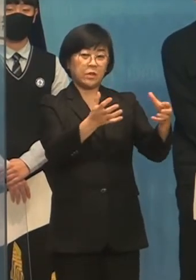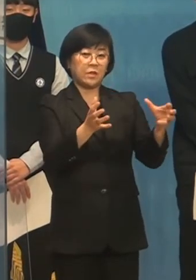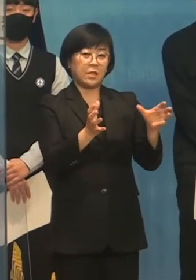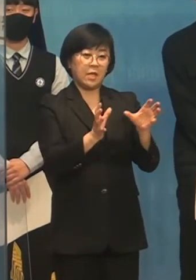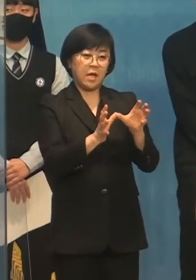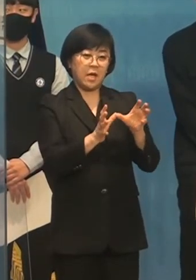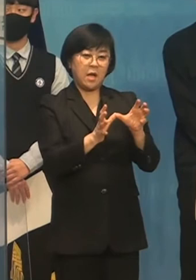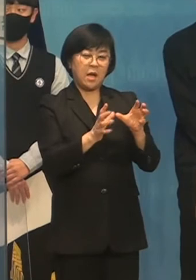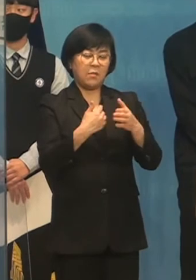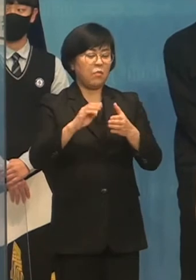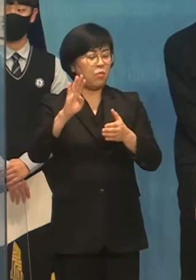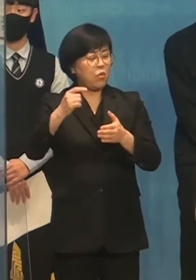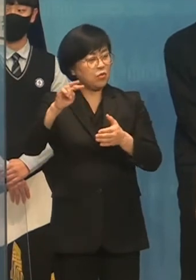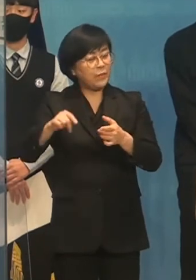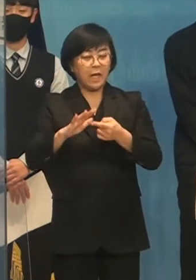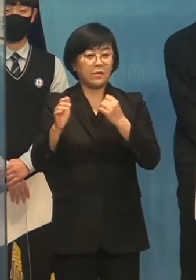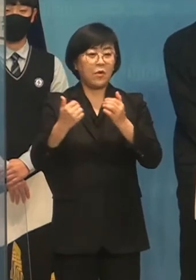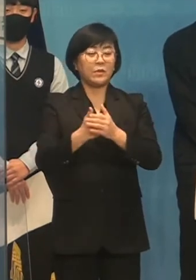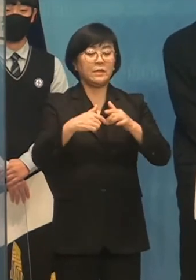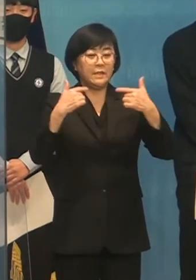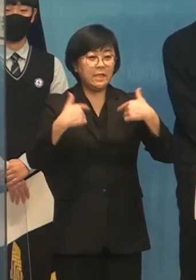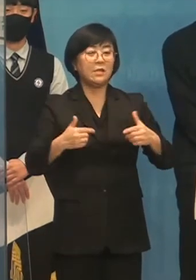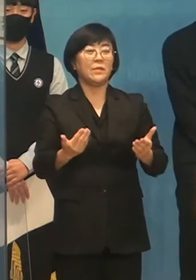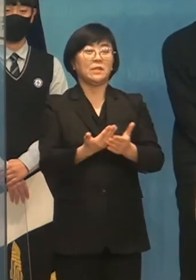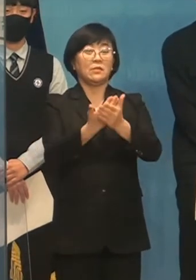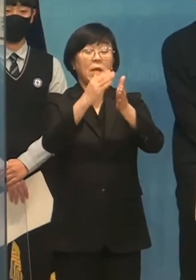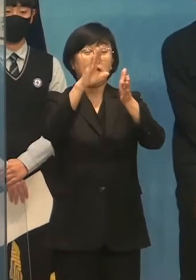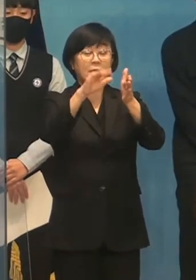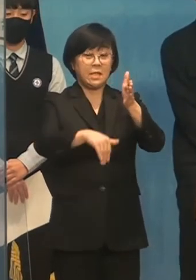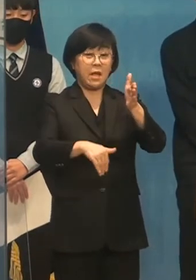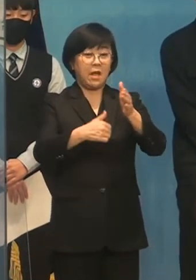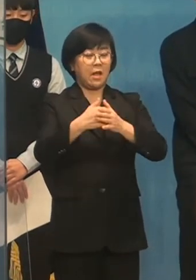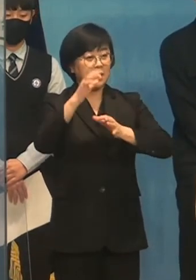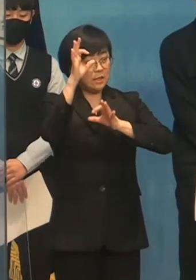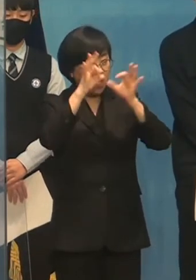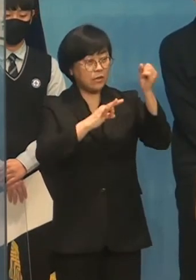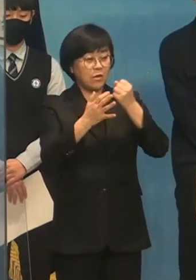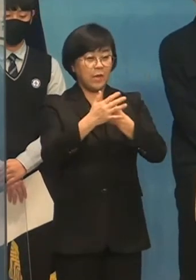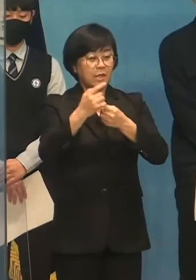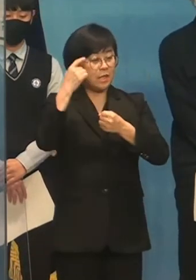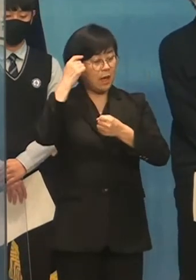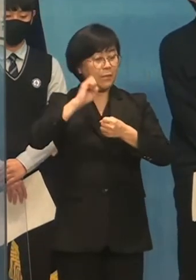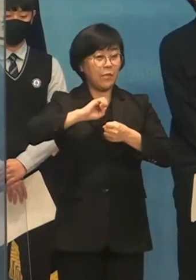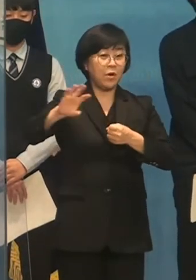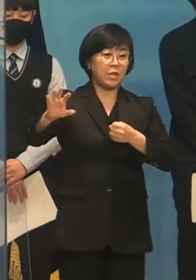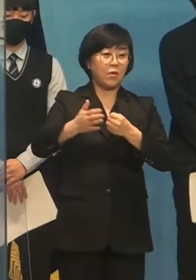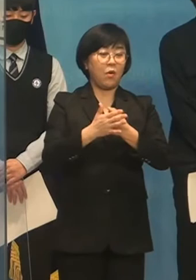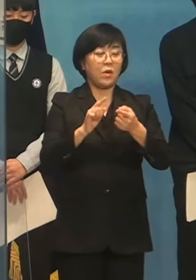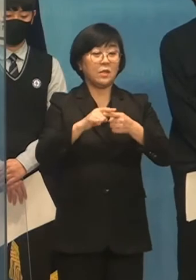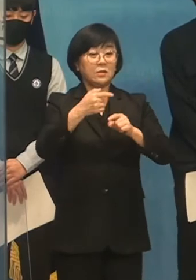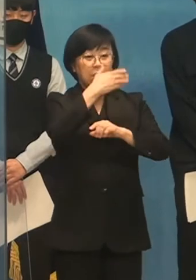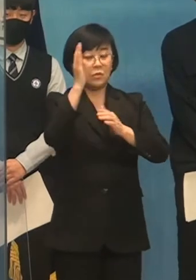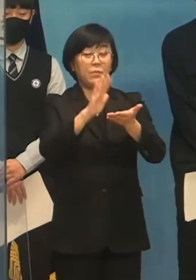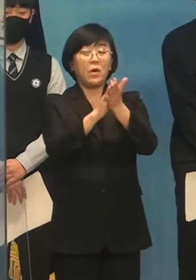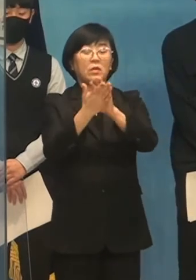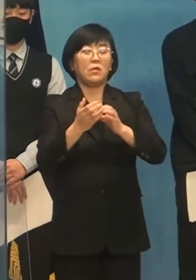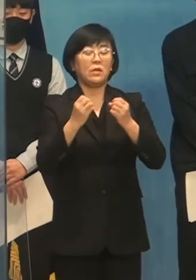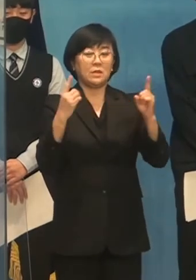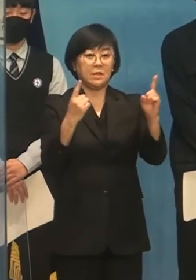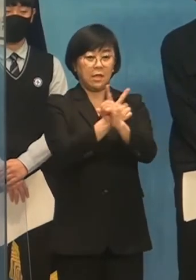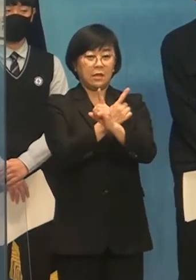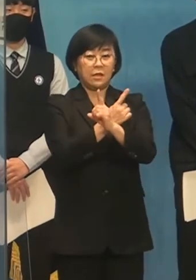꼰대 정당이 되지 않게 늘 정진하겠습니다. 시대착오적인 구태의연한 사고에서 벗어나 젊은 변화와